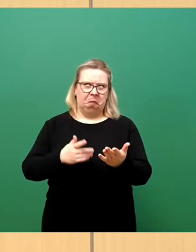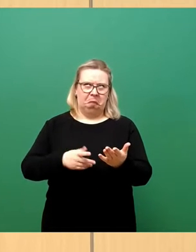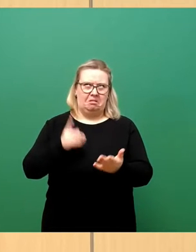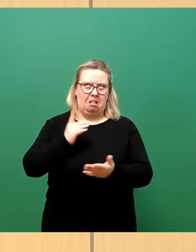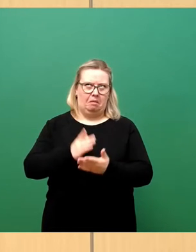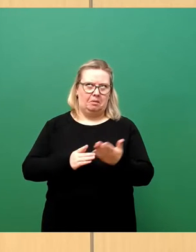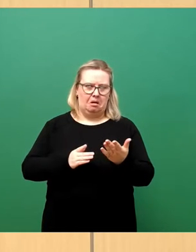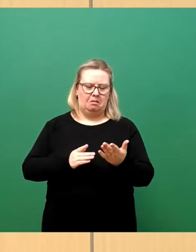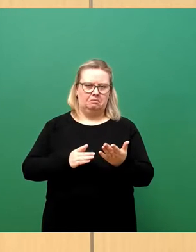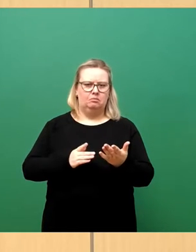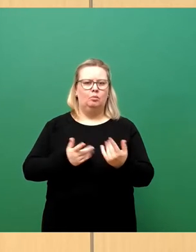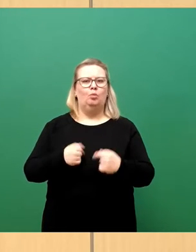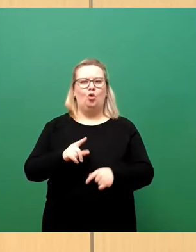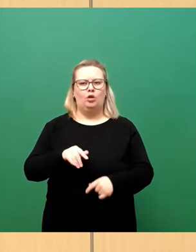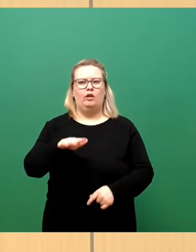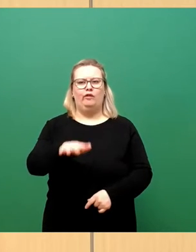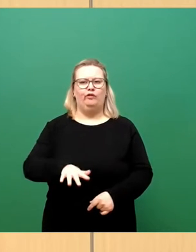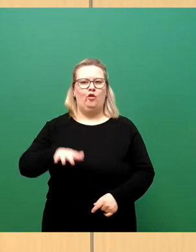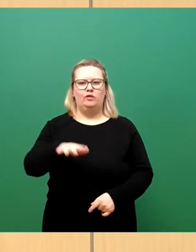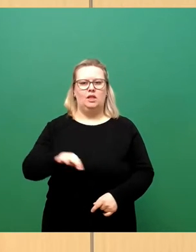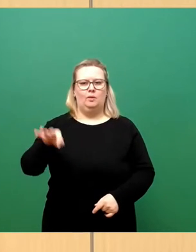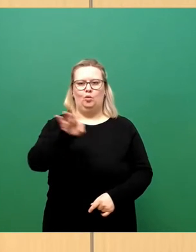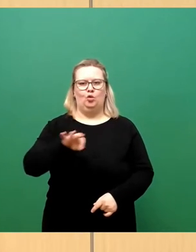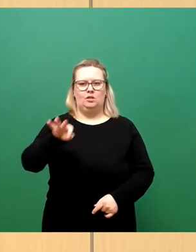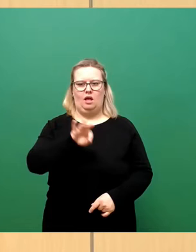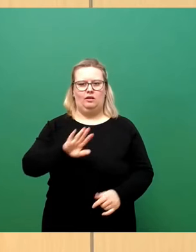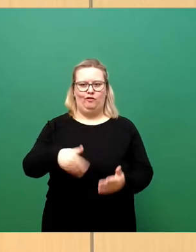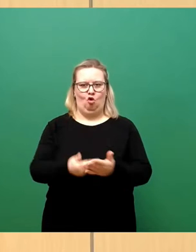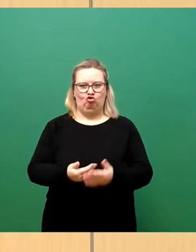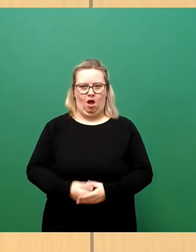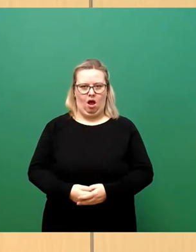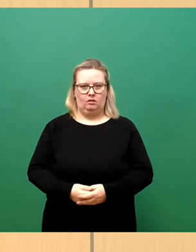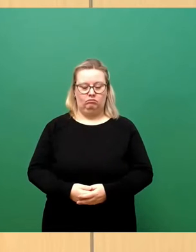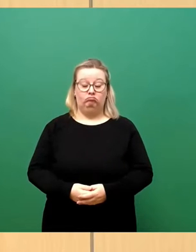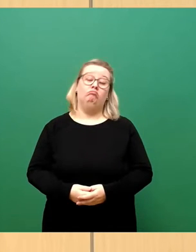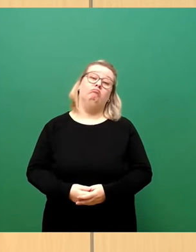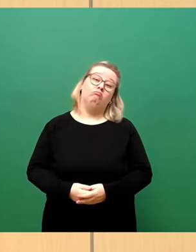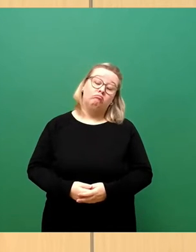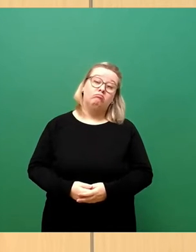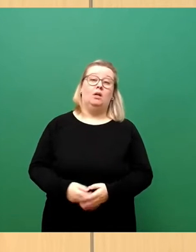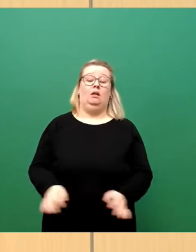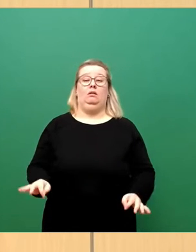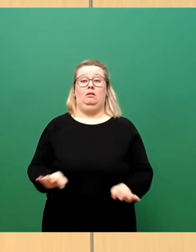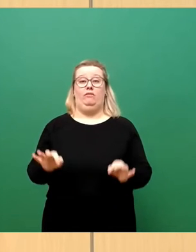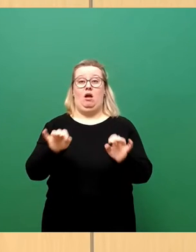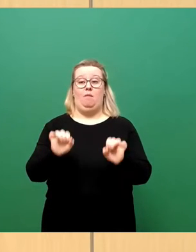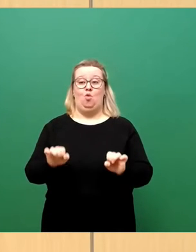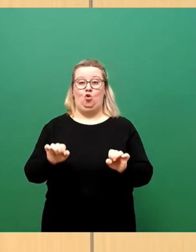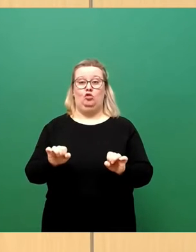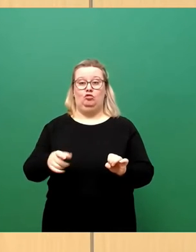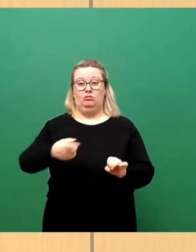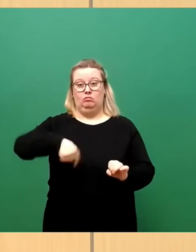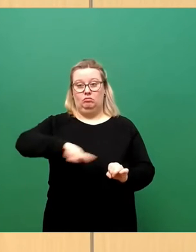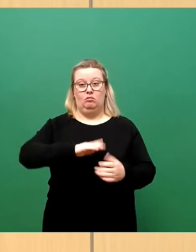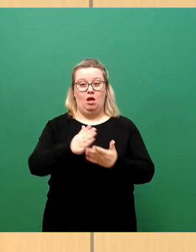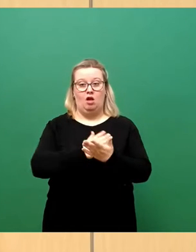die 15% vorgeschlagen hat. Nun hätte natürlich die Gefahr bestanden, dass hier im Rat wiederum eine Entscheidung